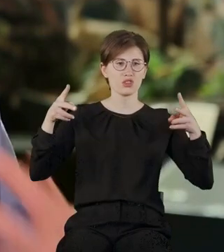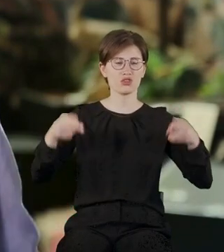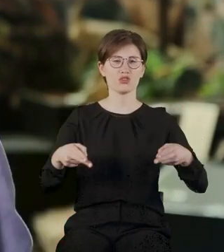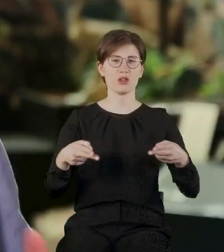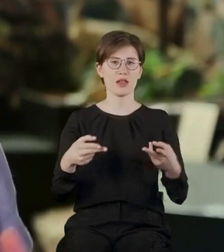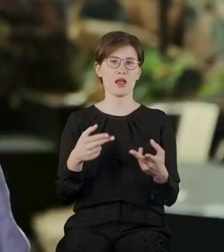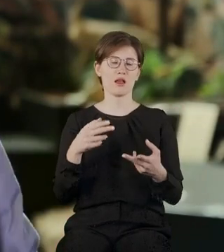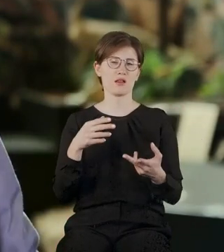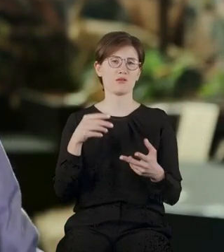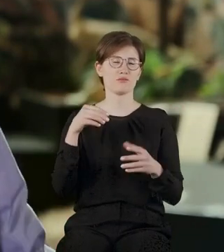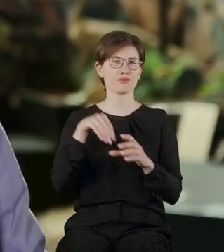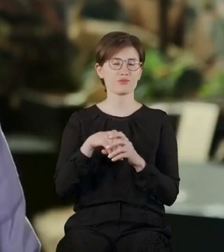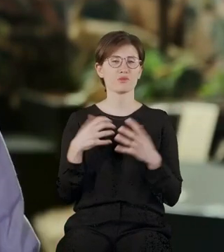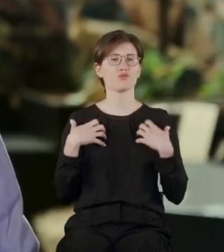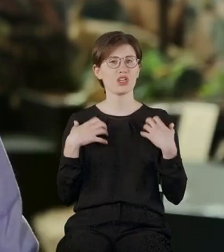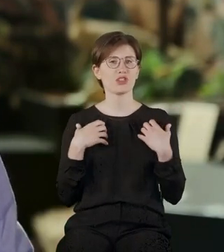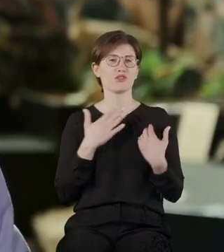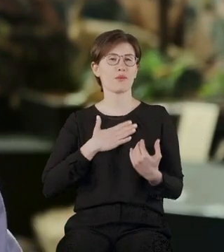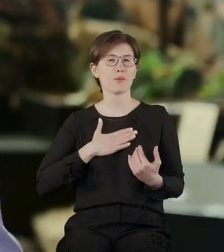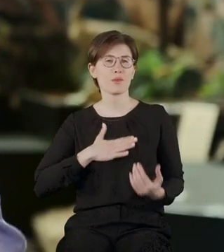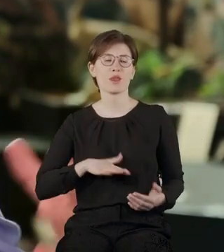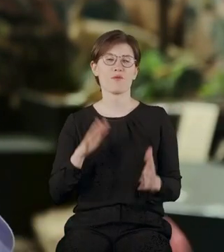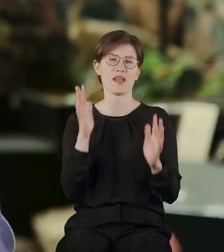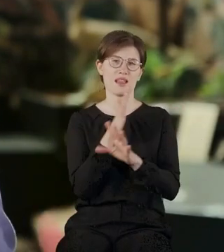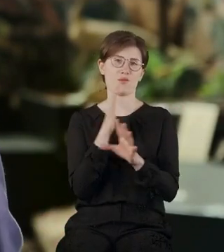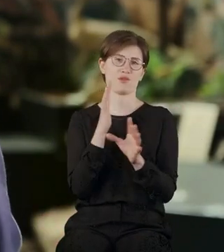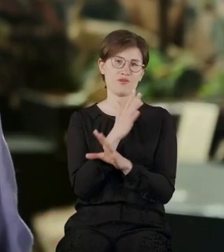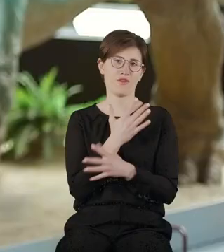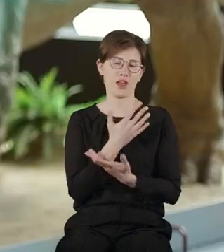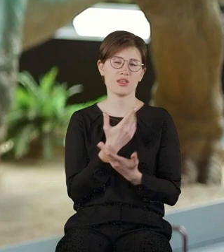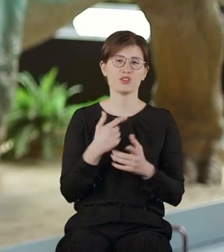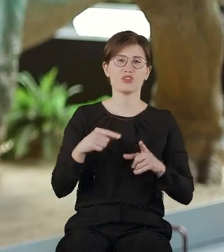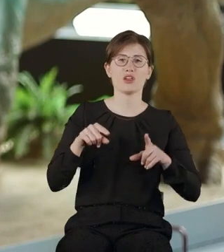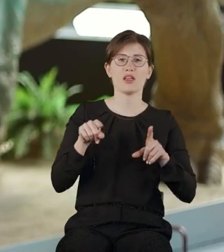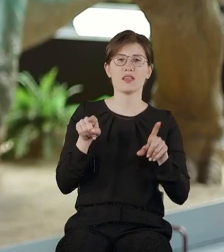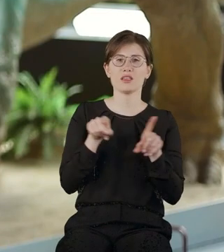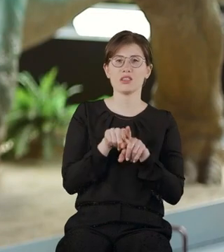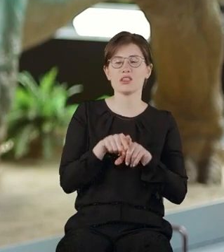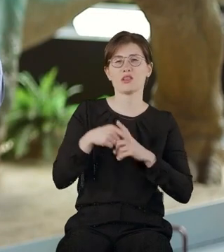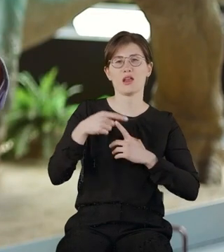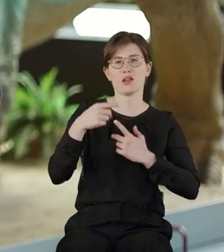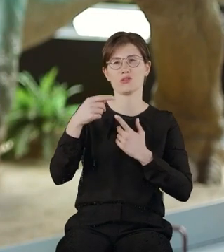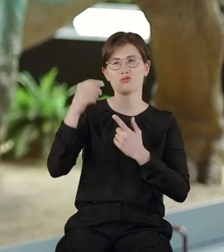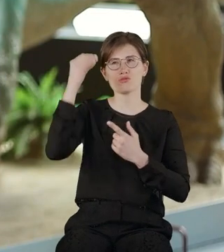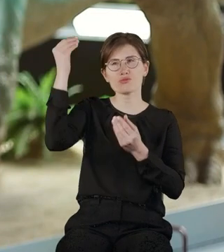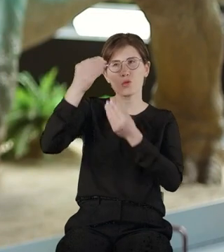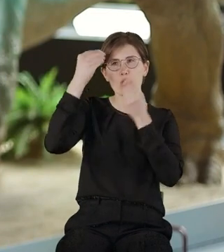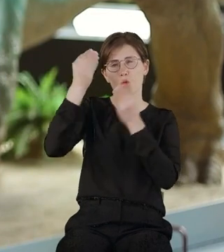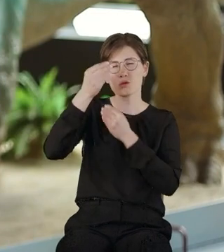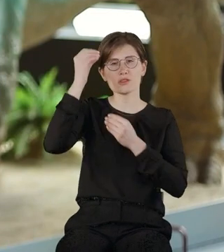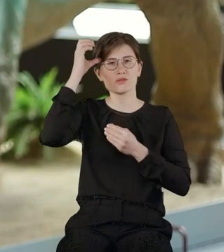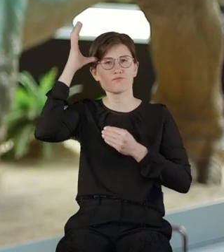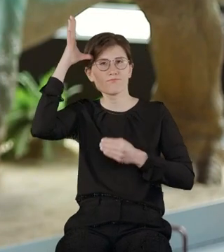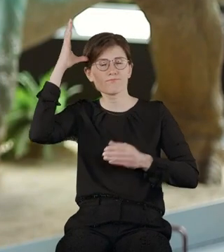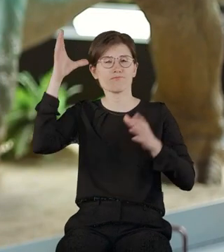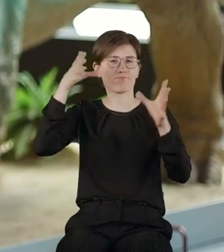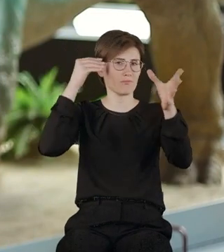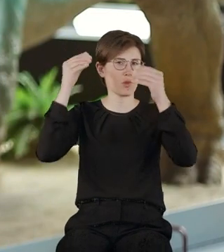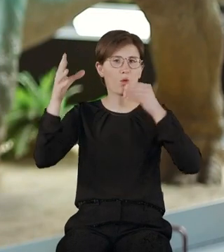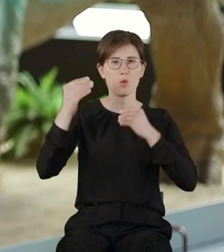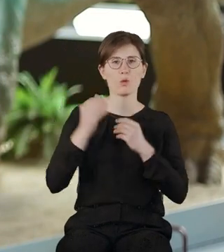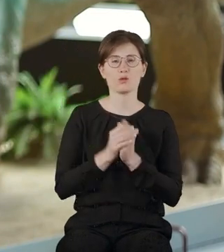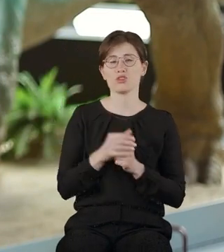w fajną, miłą, sympatyczną atmosferę, a jednocześnie merytorycznie bardzo szeroki